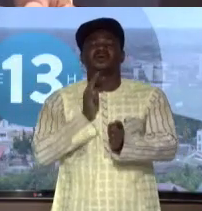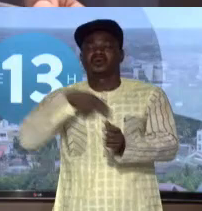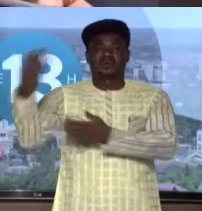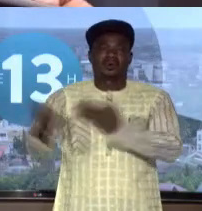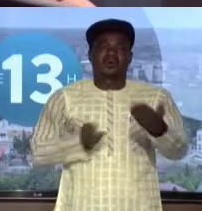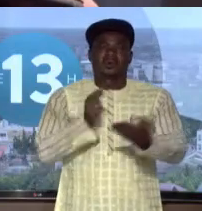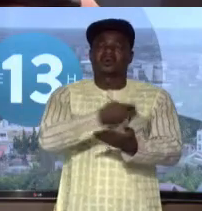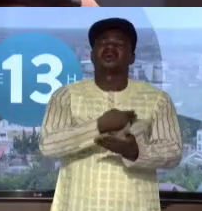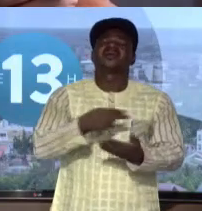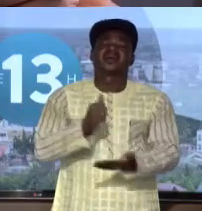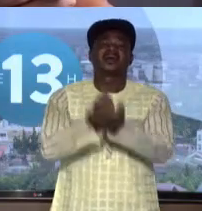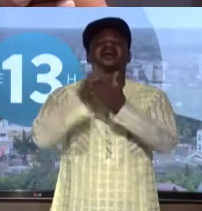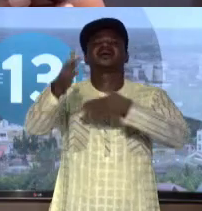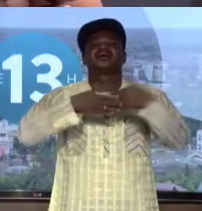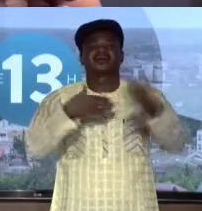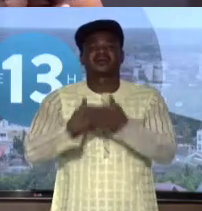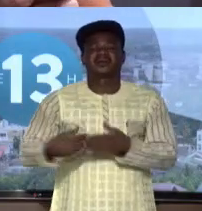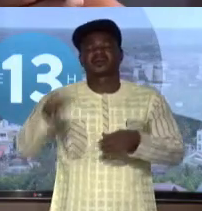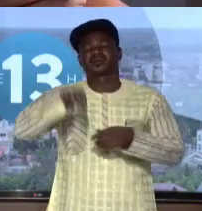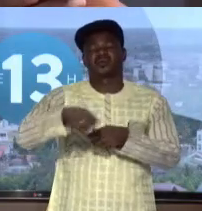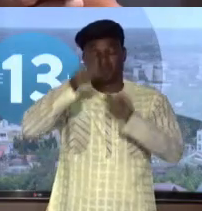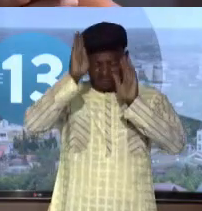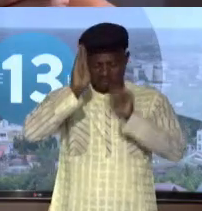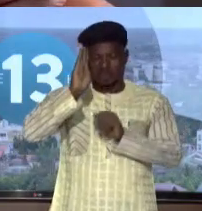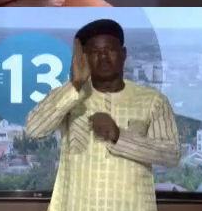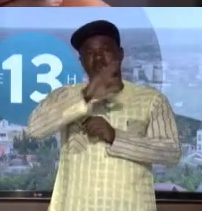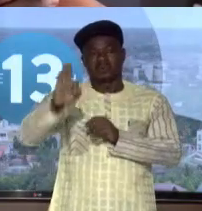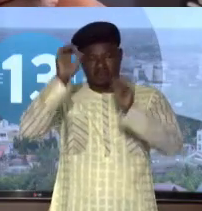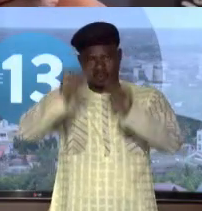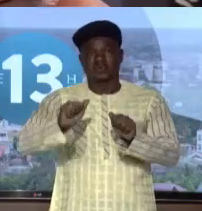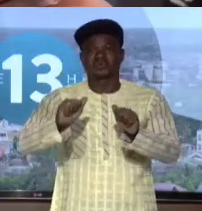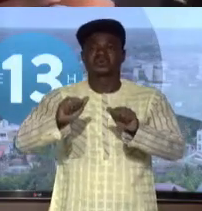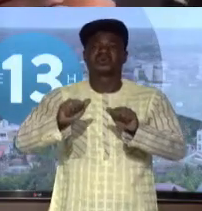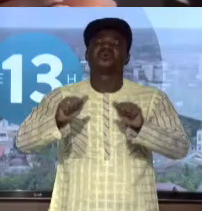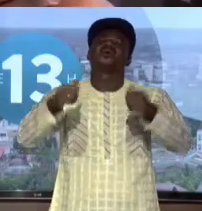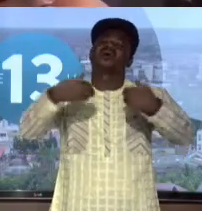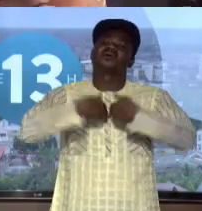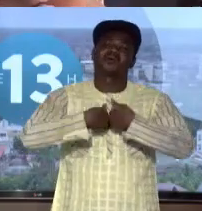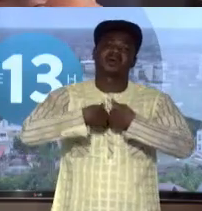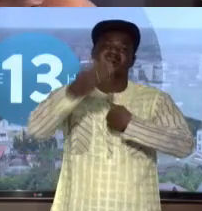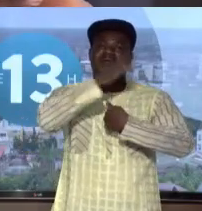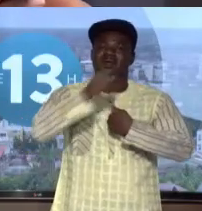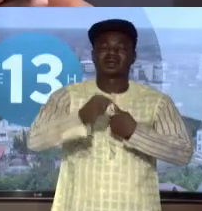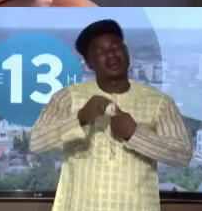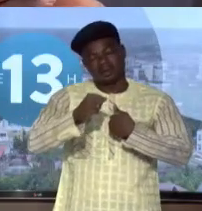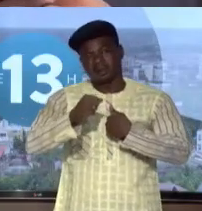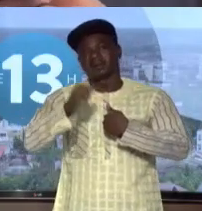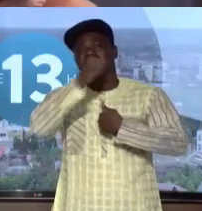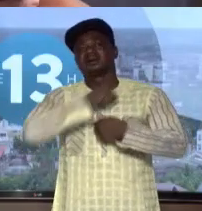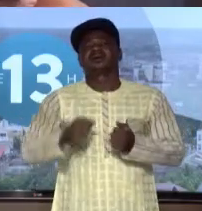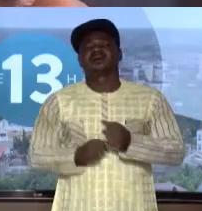Burkina puisse se retrouver dans un contexte sécuritaire favorable et